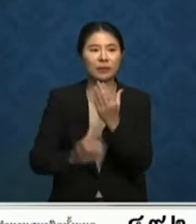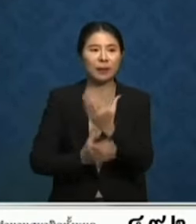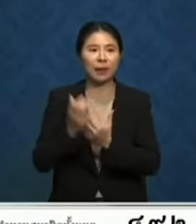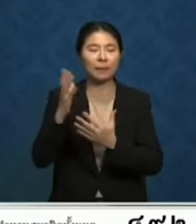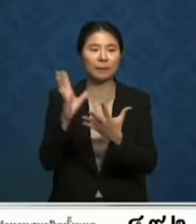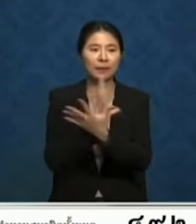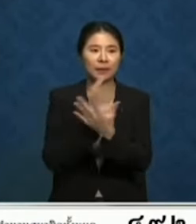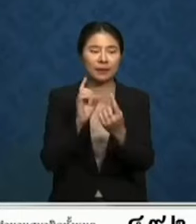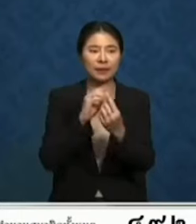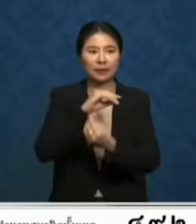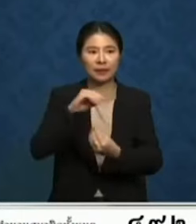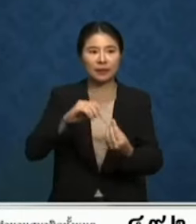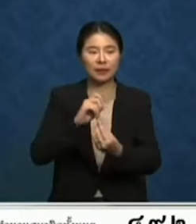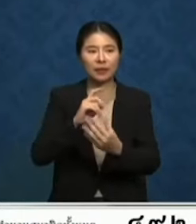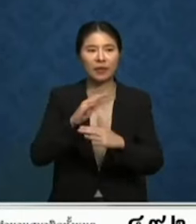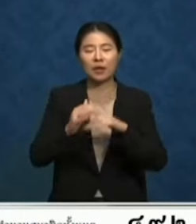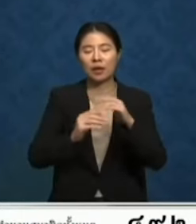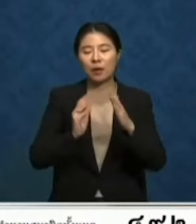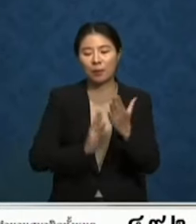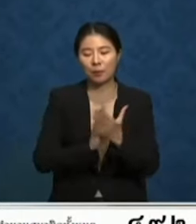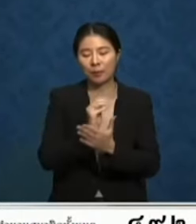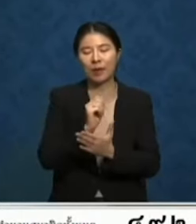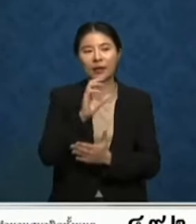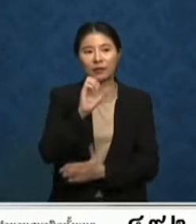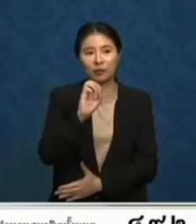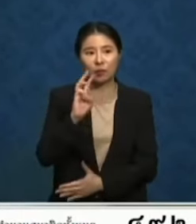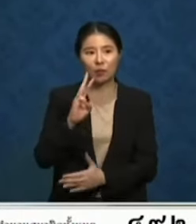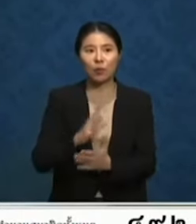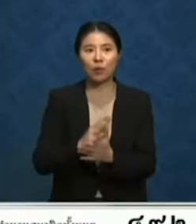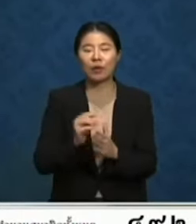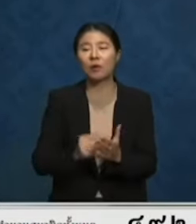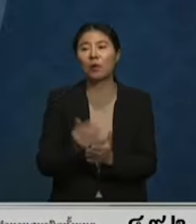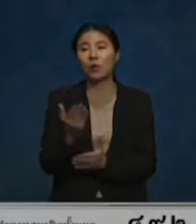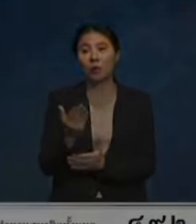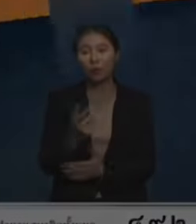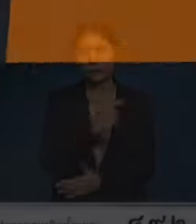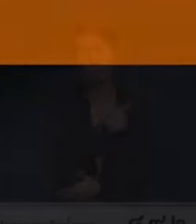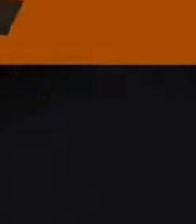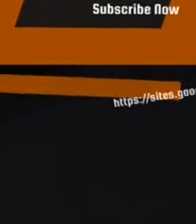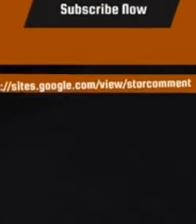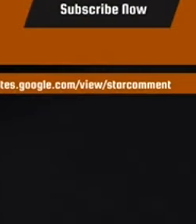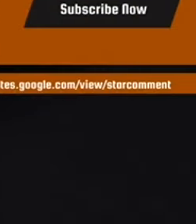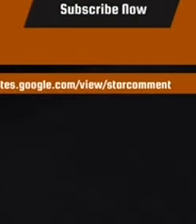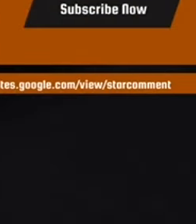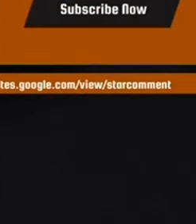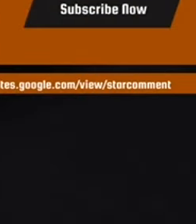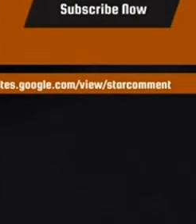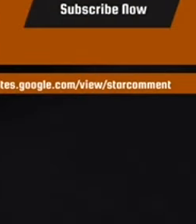ได้อนุมัติงบประมาณผ่านวุฒิสภาแล้วก็นำขึ้นโปรดเกล้าเพื่อเป็นพ.ร.บ.งบประมาณประจำปี